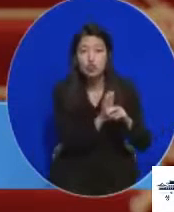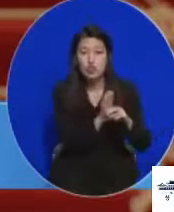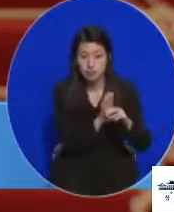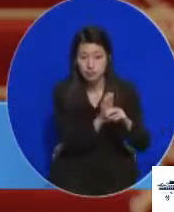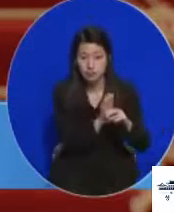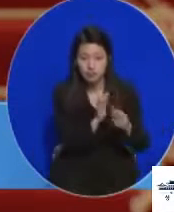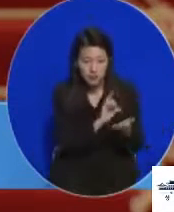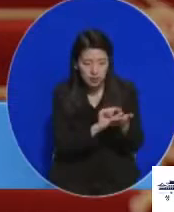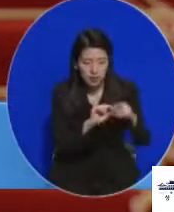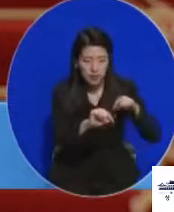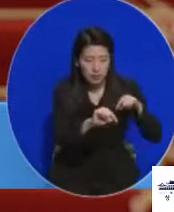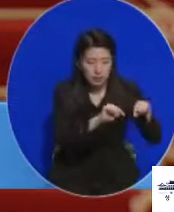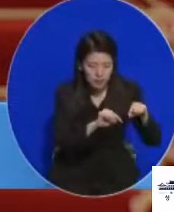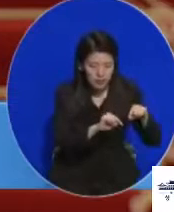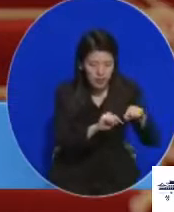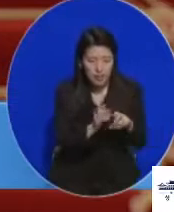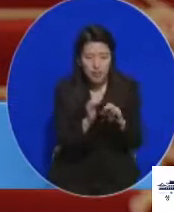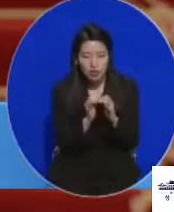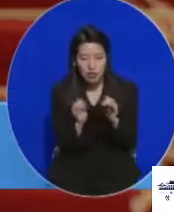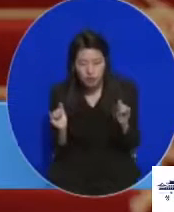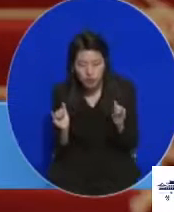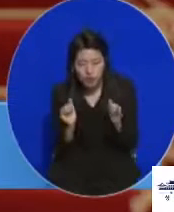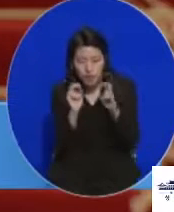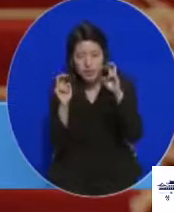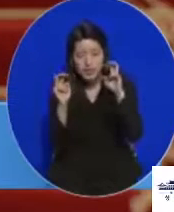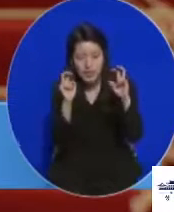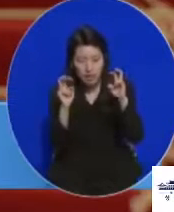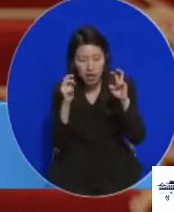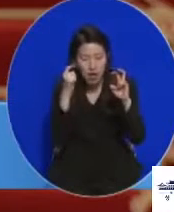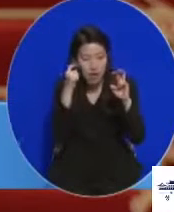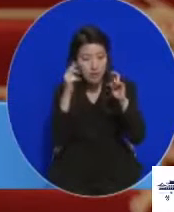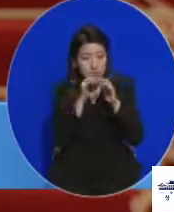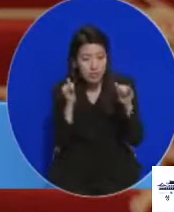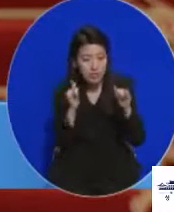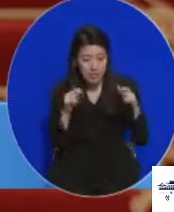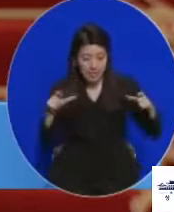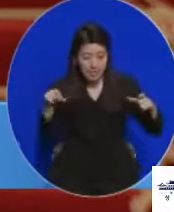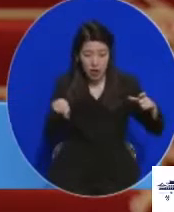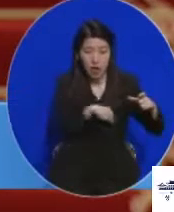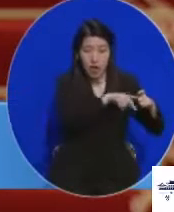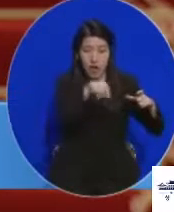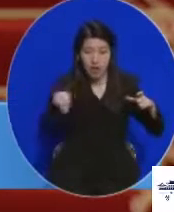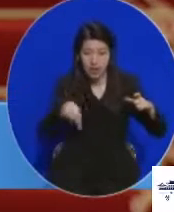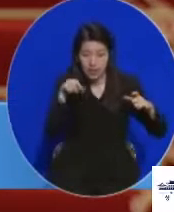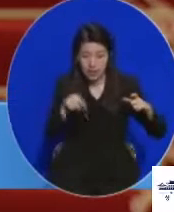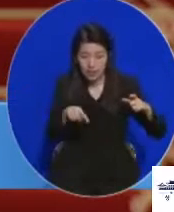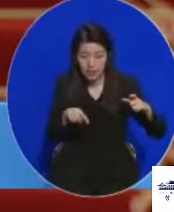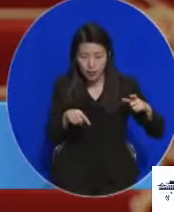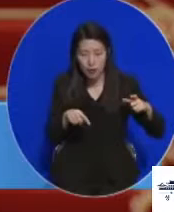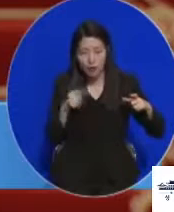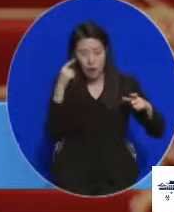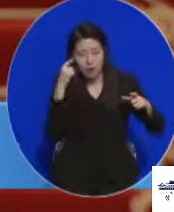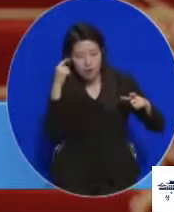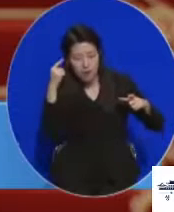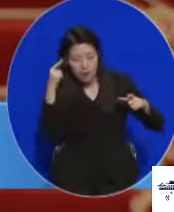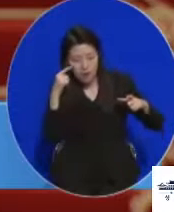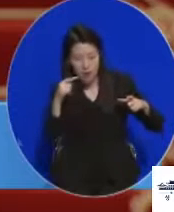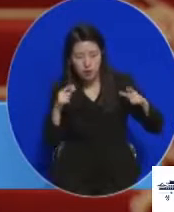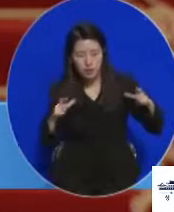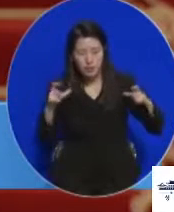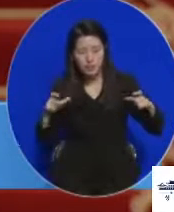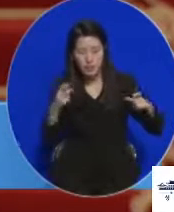지자체와 주민 지역 기업과 인재들이 머리를 맞대고 현실적이고 창의적인 발전